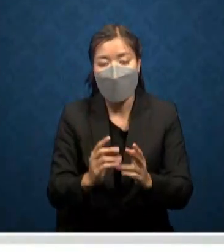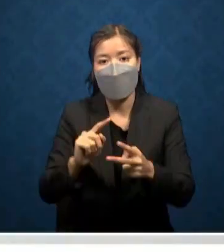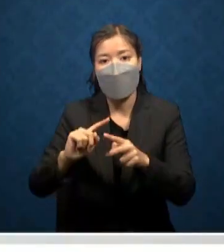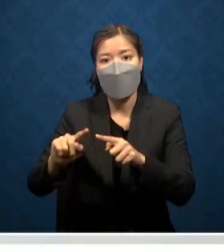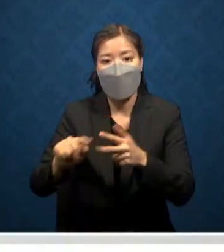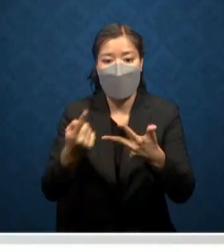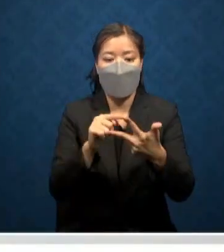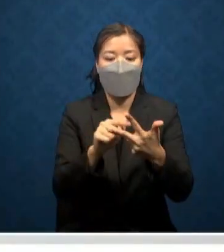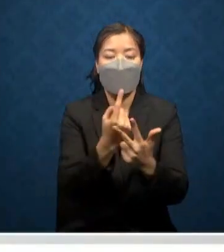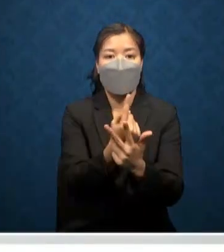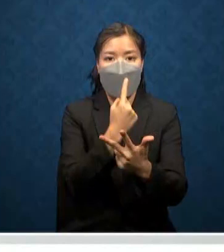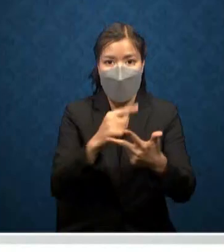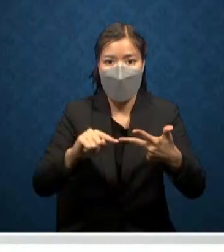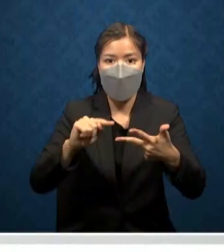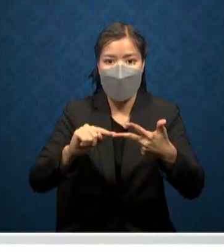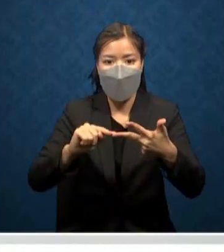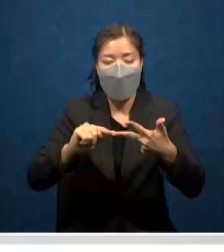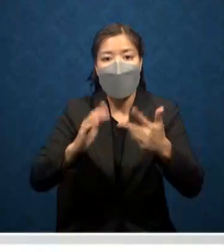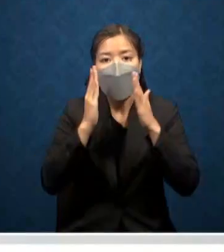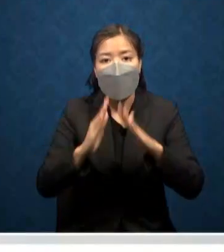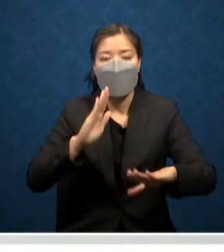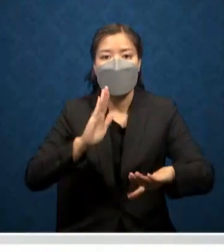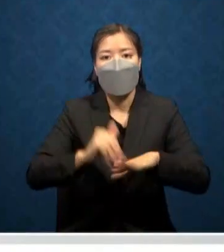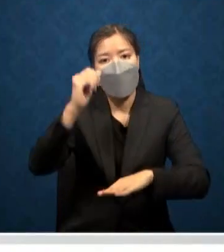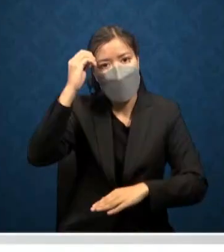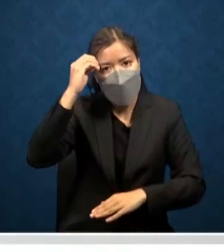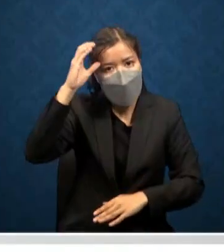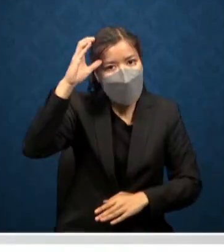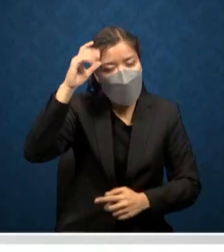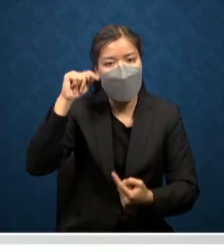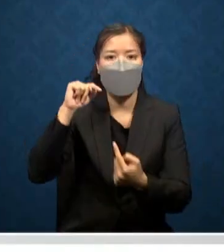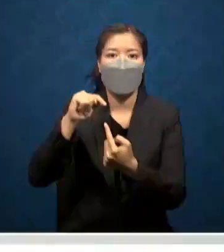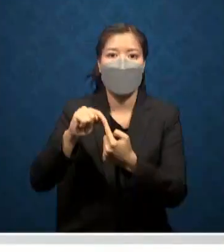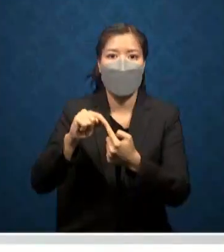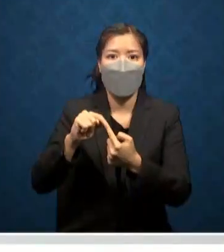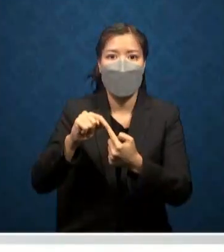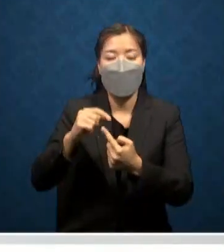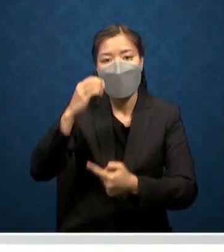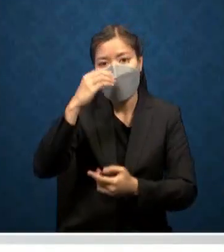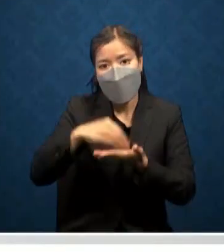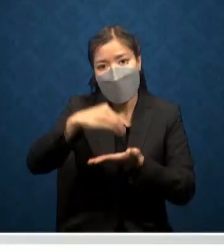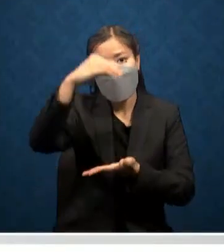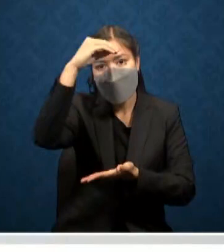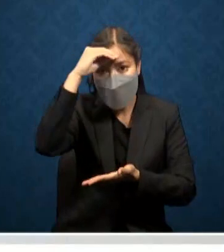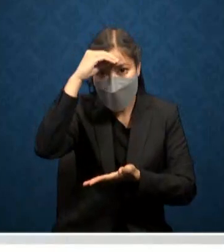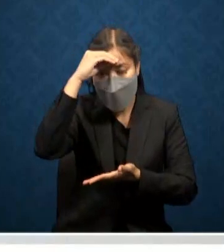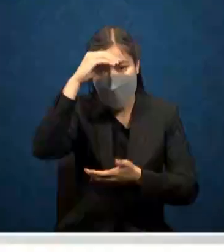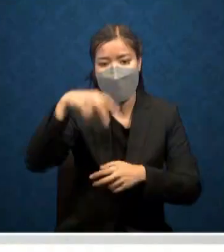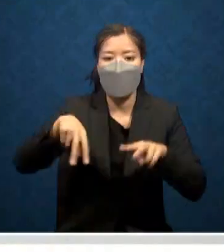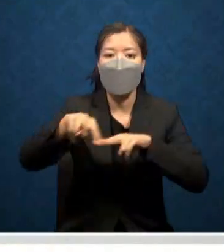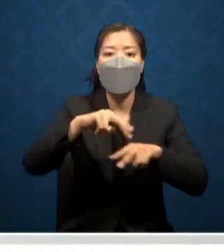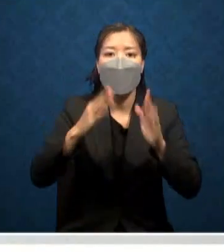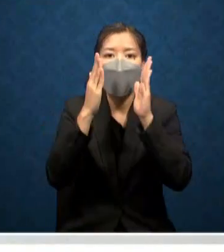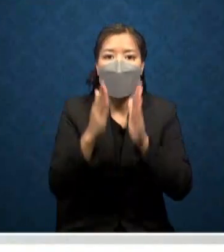3ขึ้นมาจากผู้ส่งรถซึ่งไม่รู้ความเชี่ยวชาญทางด้านการศึกษาด้านการบริหารงานบุคคลและด้าน